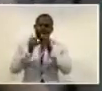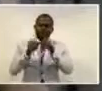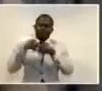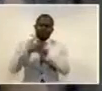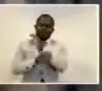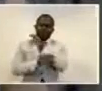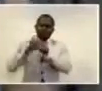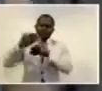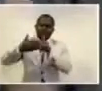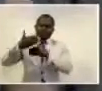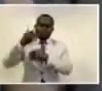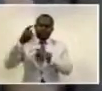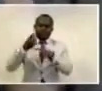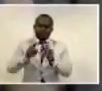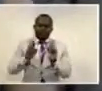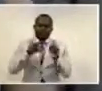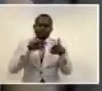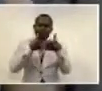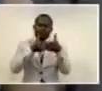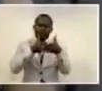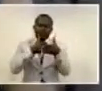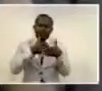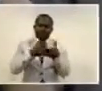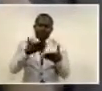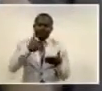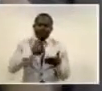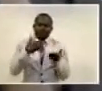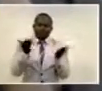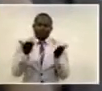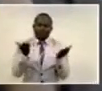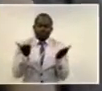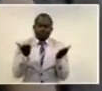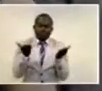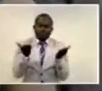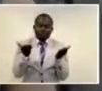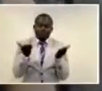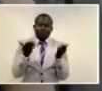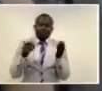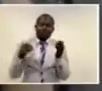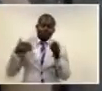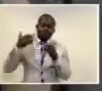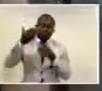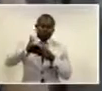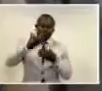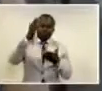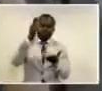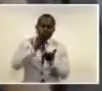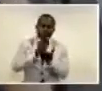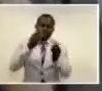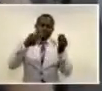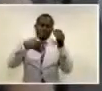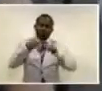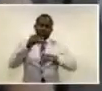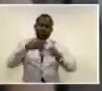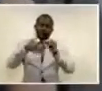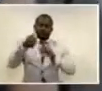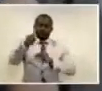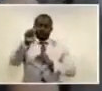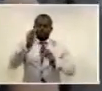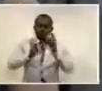cy'abaturanyi ariko imbogamizi twaje guhura nazo baje kuduhagarika gucuruza ayo